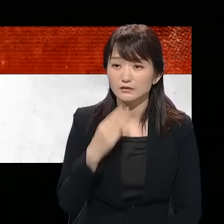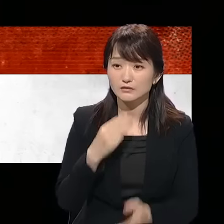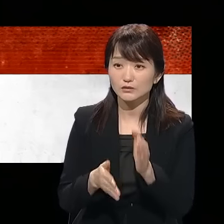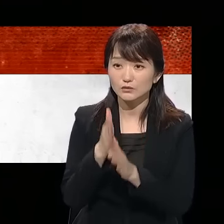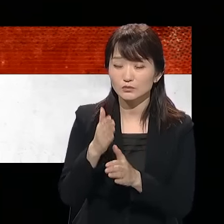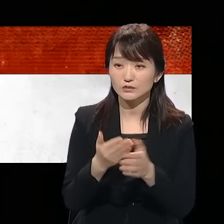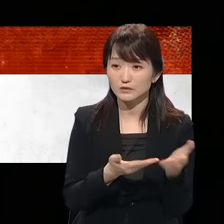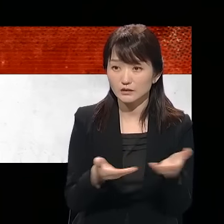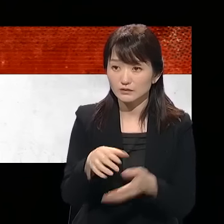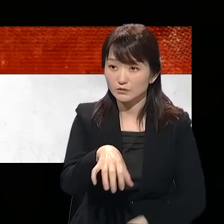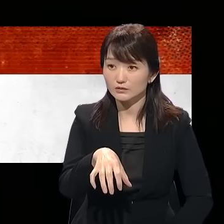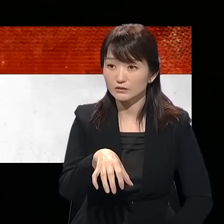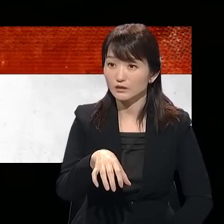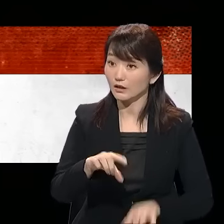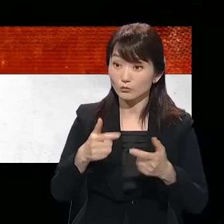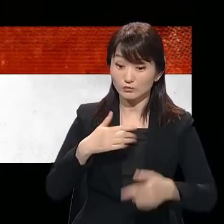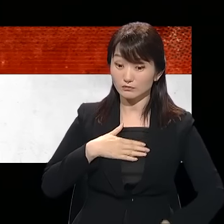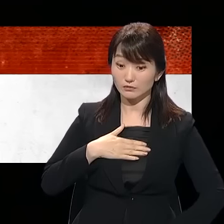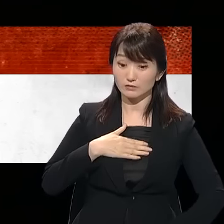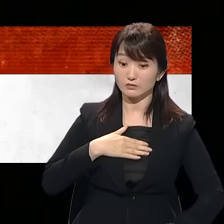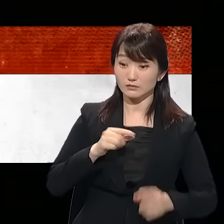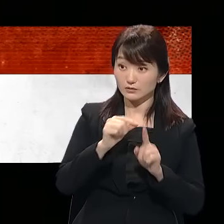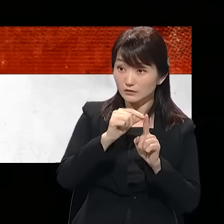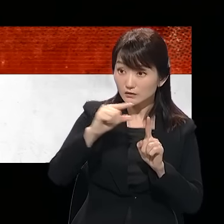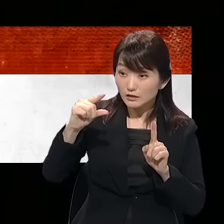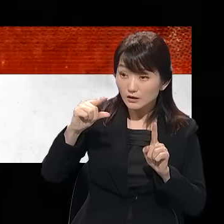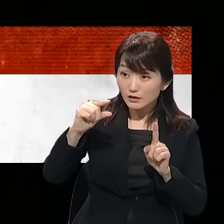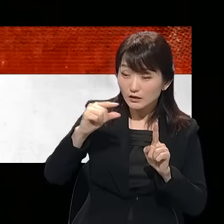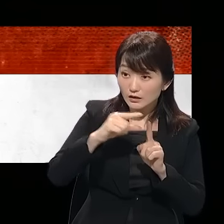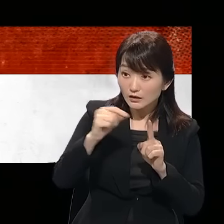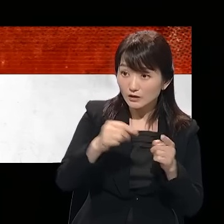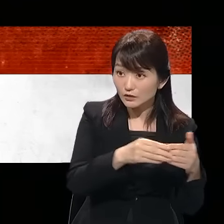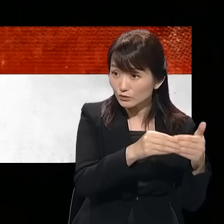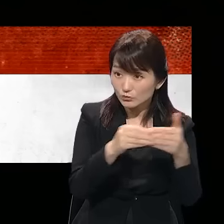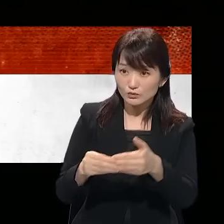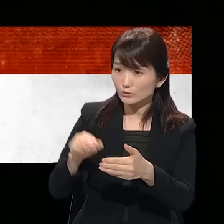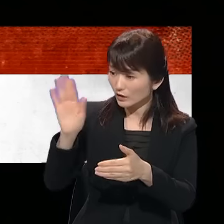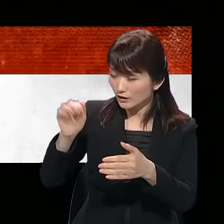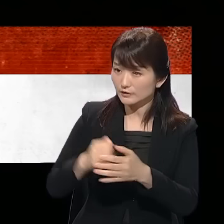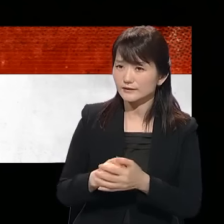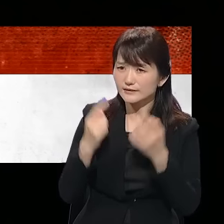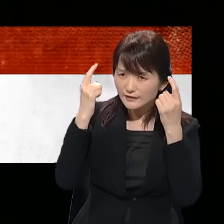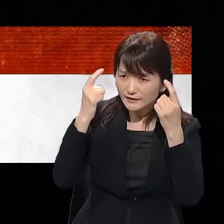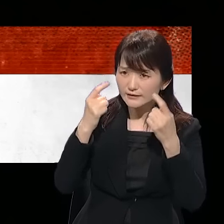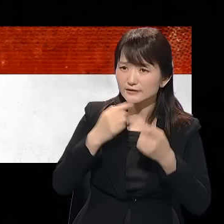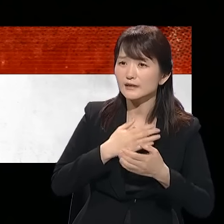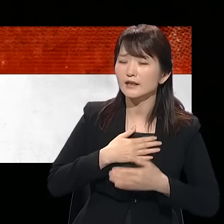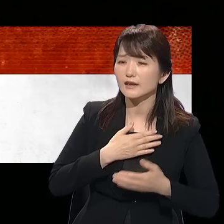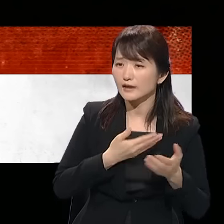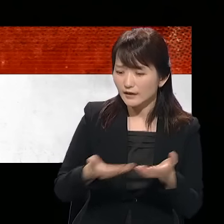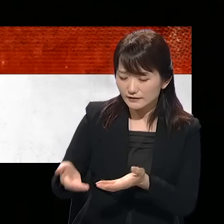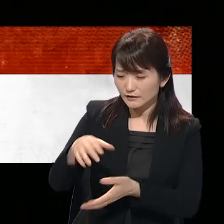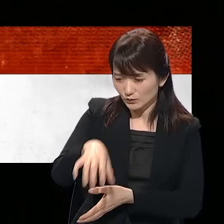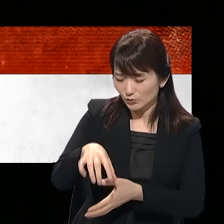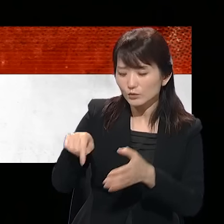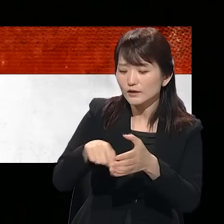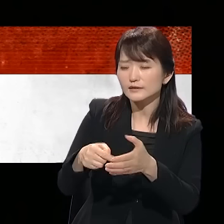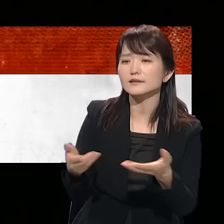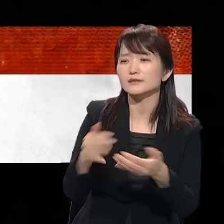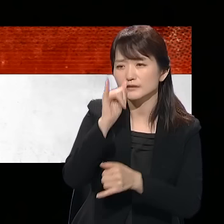안내소에서 아니요, 제가 가이드가 모시고 온 게 아니고요. 관광 안내소에서 일하고